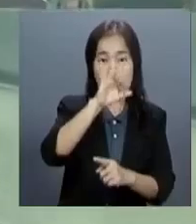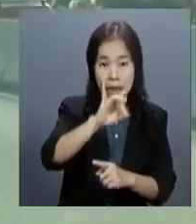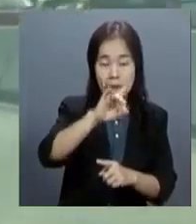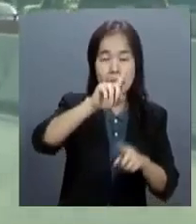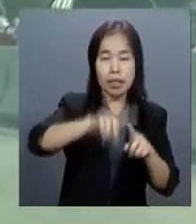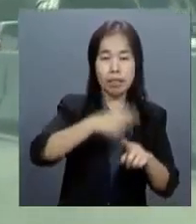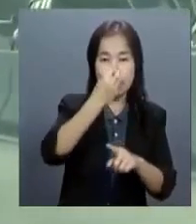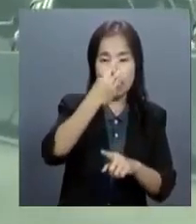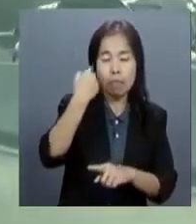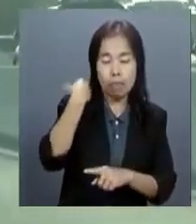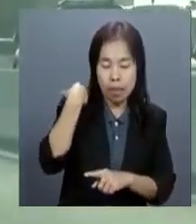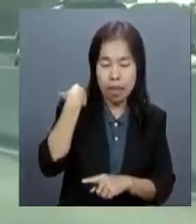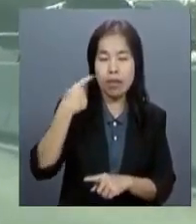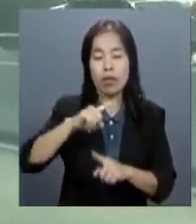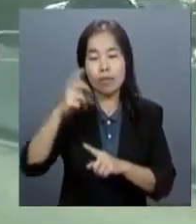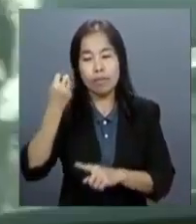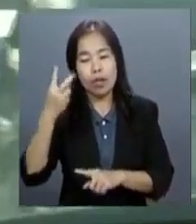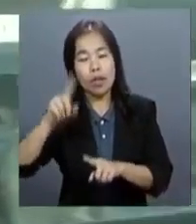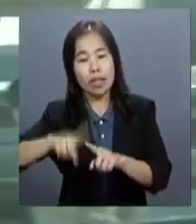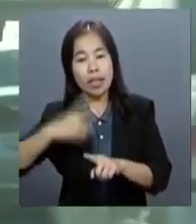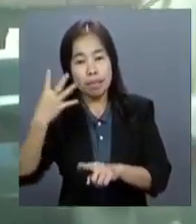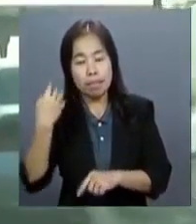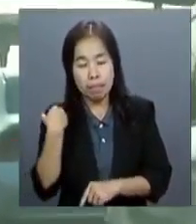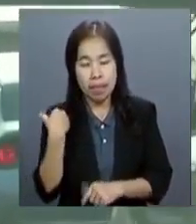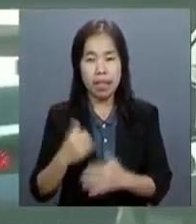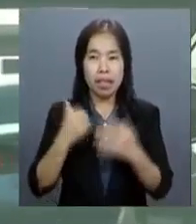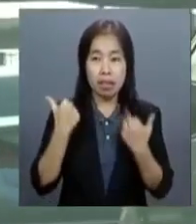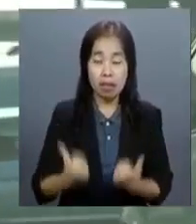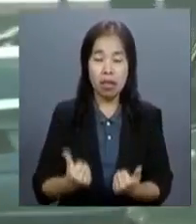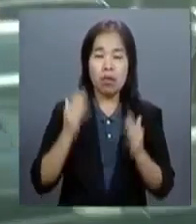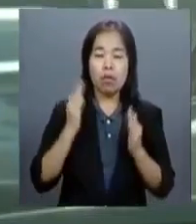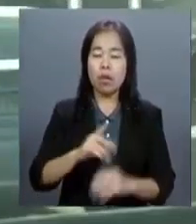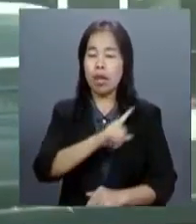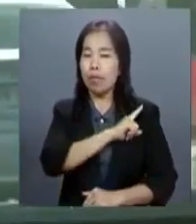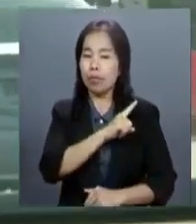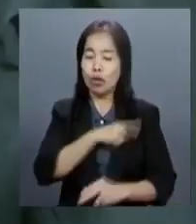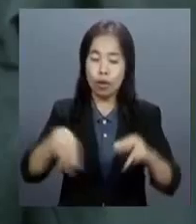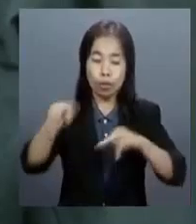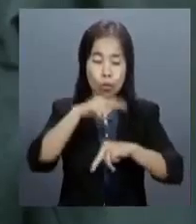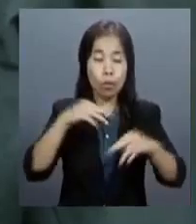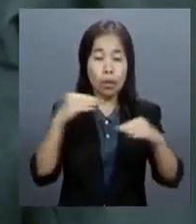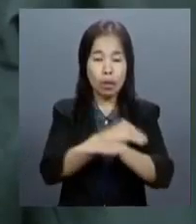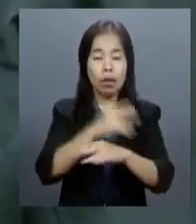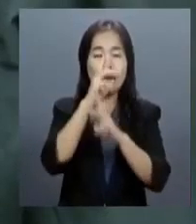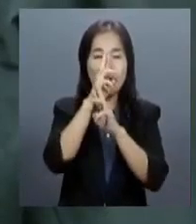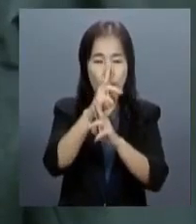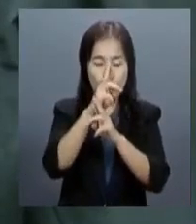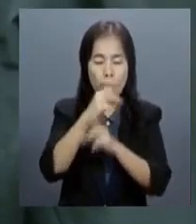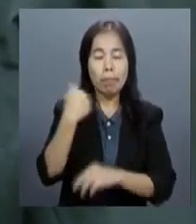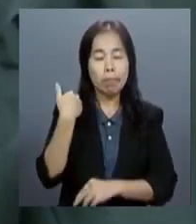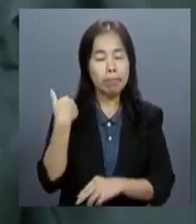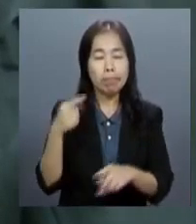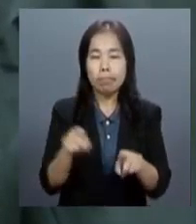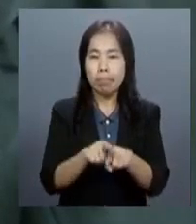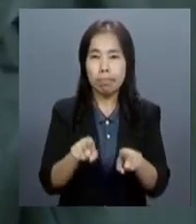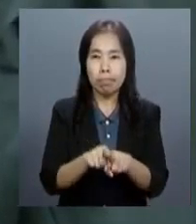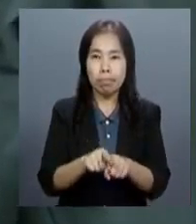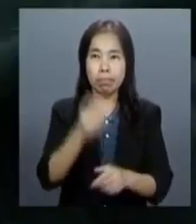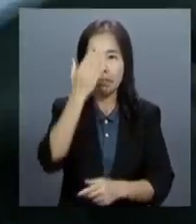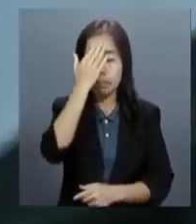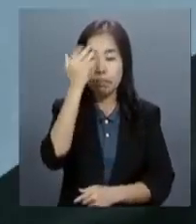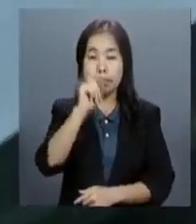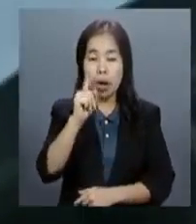ายนแต่นักวิชาการด้านความปลอดภัยทางถนนก็ย้ำนะคะว่ายังคงมีความเสี่ยงที่จะเกิดอุบัติเหตุในวันเดินทางตามมาเพราะ